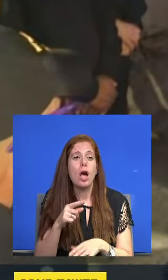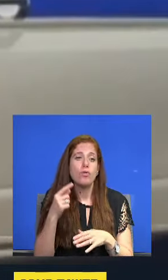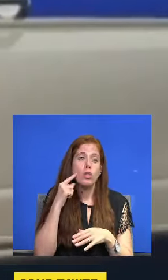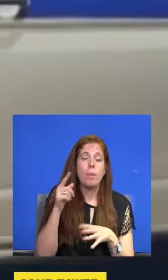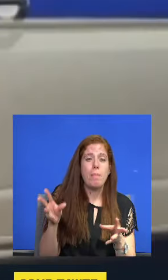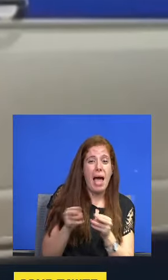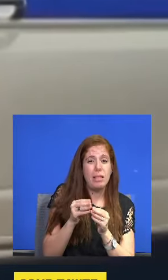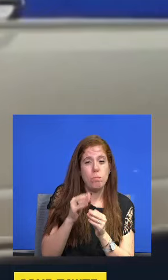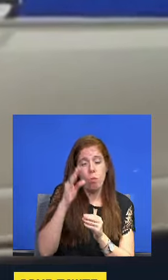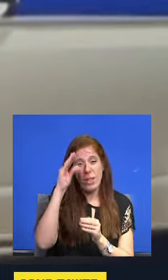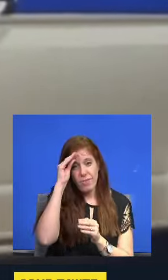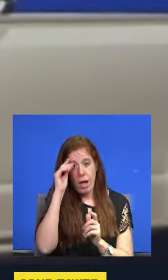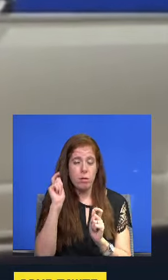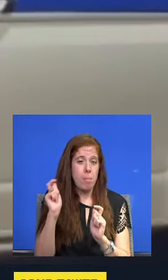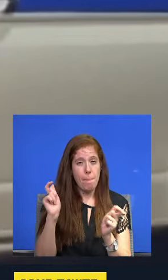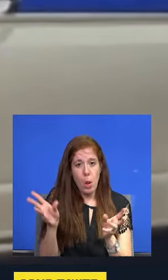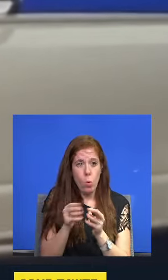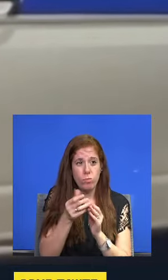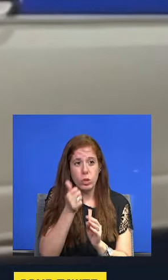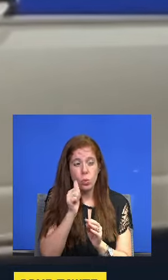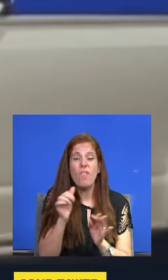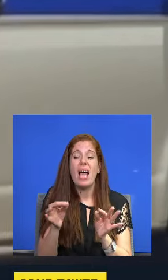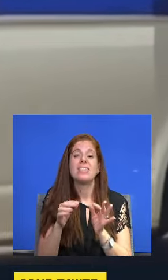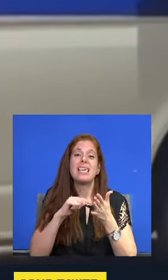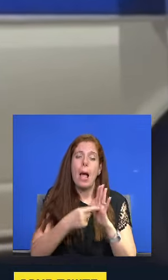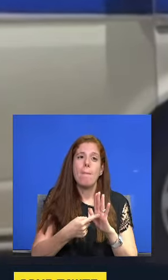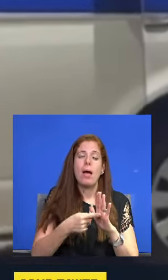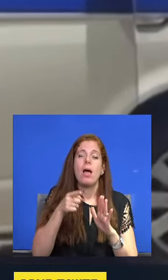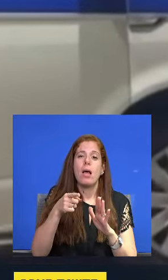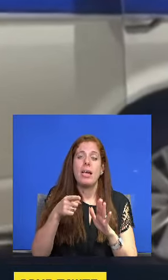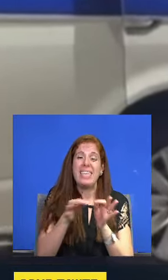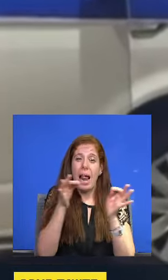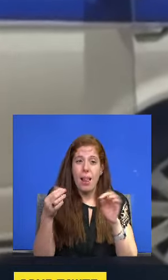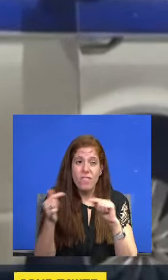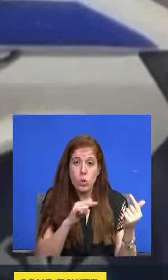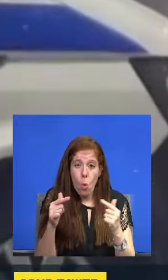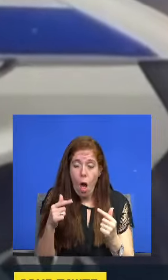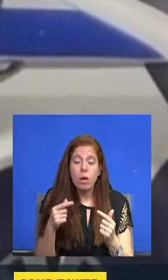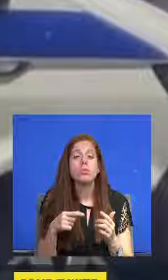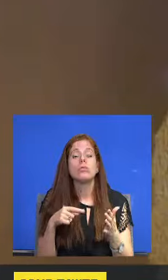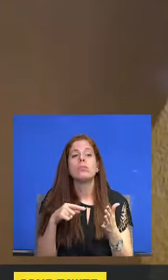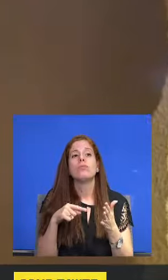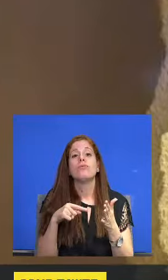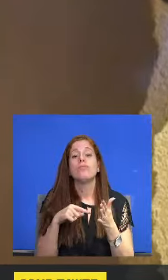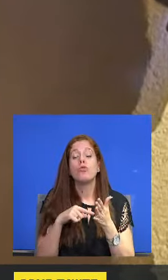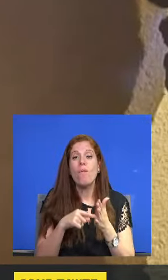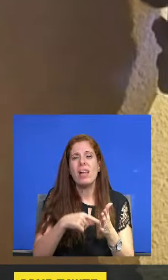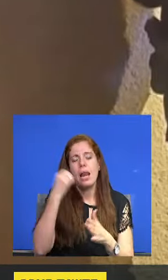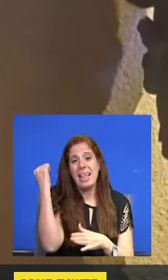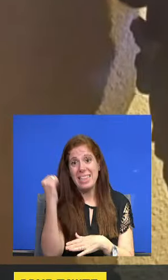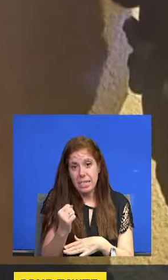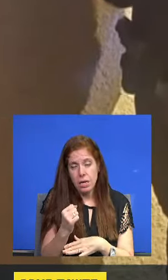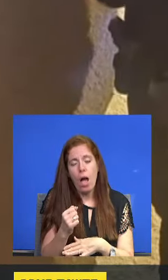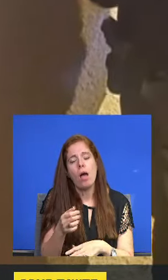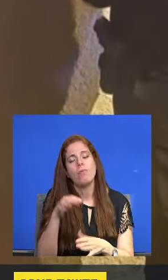לשוחרה, ואז פרץ ויכוח שהוביל לקטטה ולדקירתו של טימופייב, שמותו נקבע במקום. במשטרה עצרו